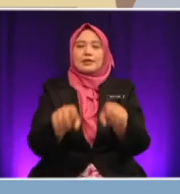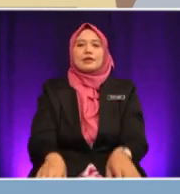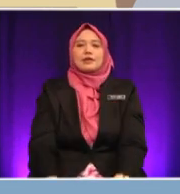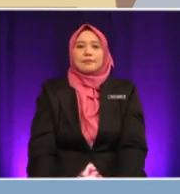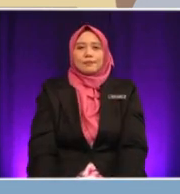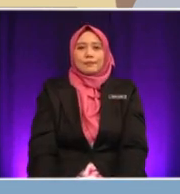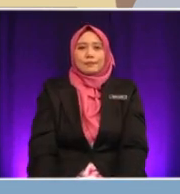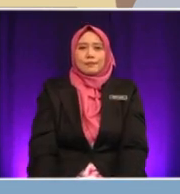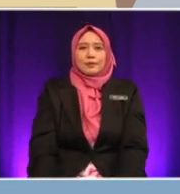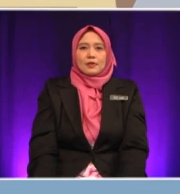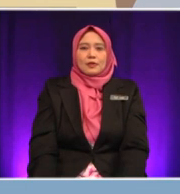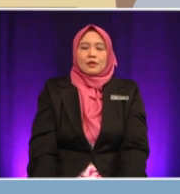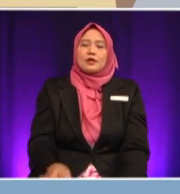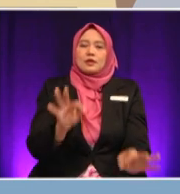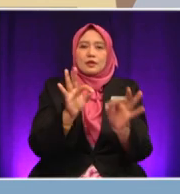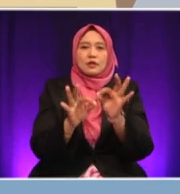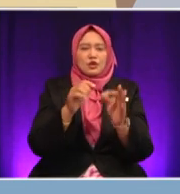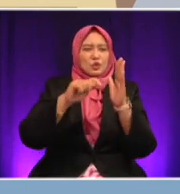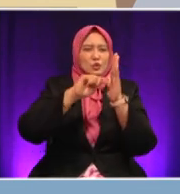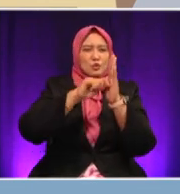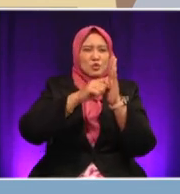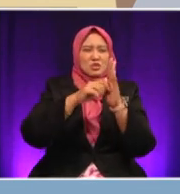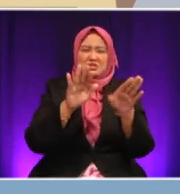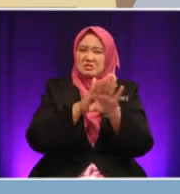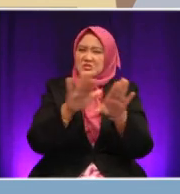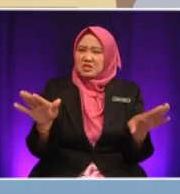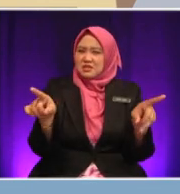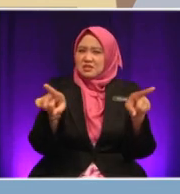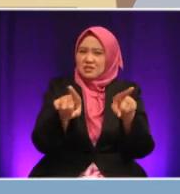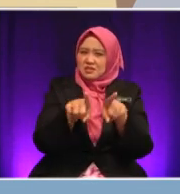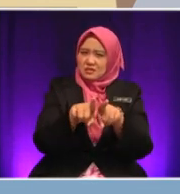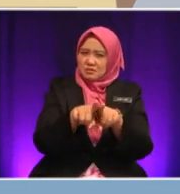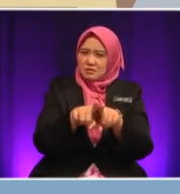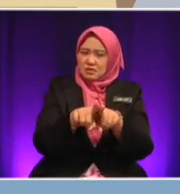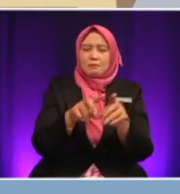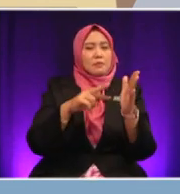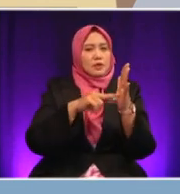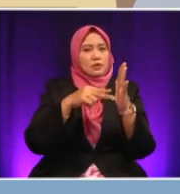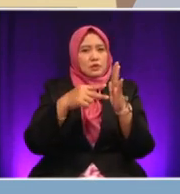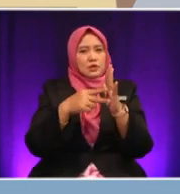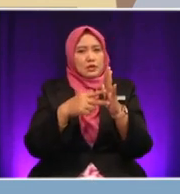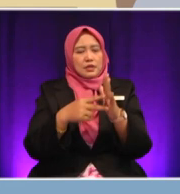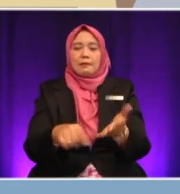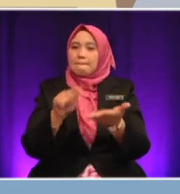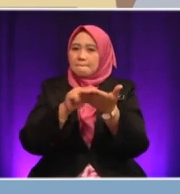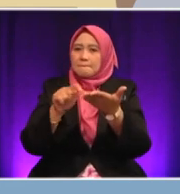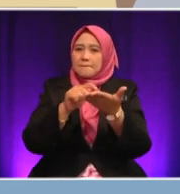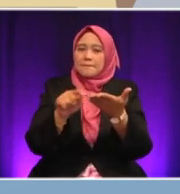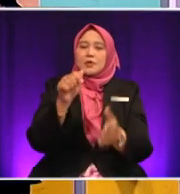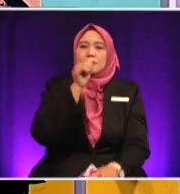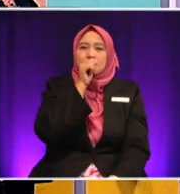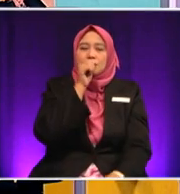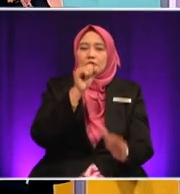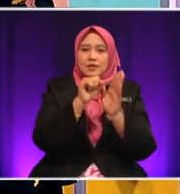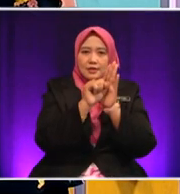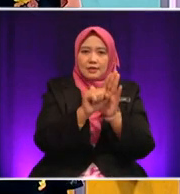jika kunci berbeda maksudnya dia tidak simetri kalau dia sama dia simetri ah itu jenis-jenis penyulitan selain